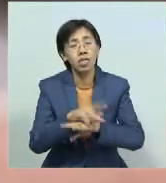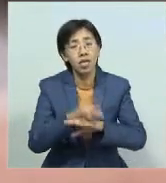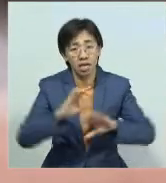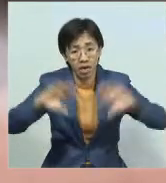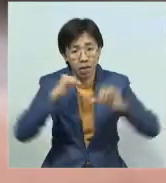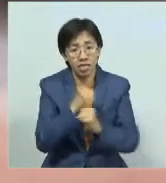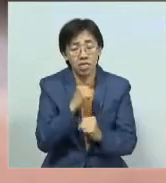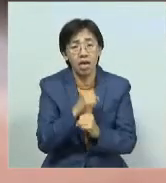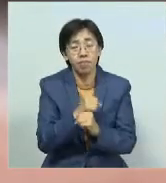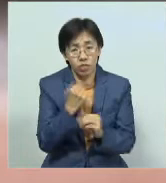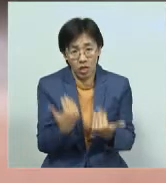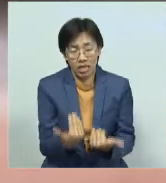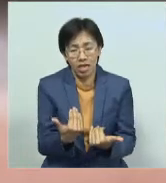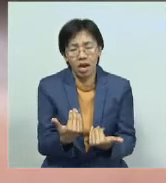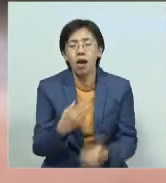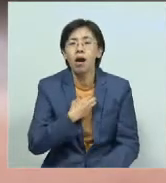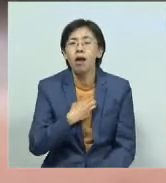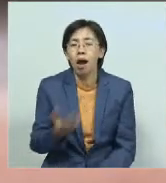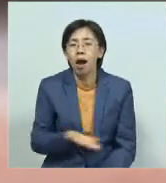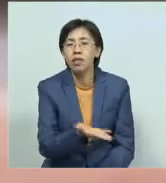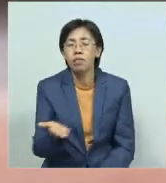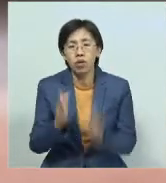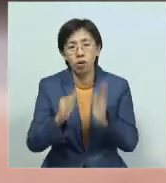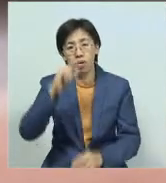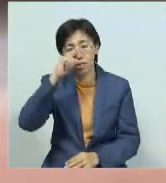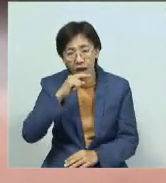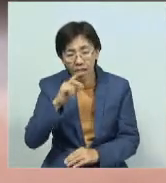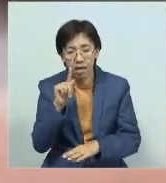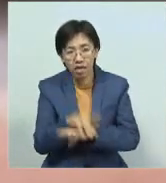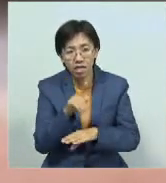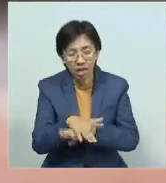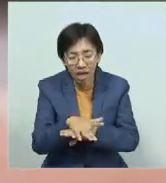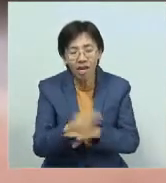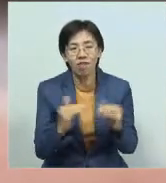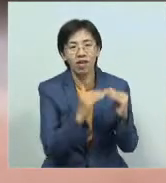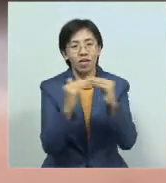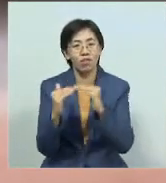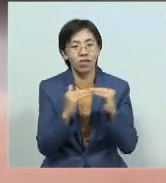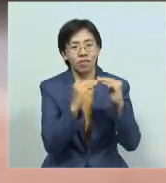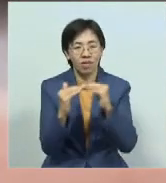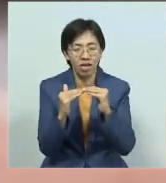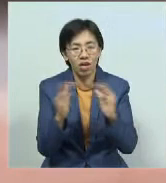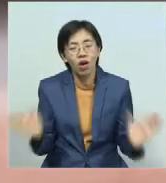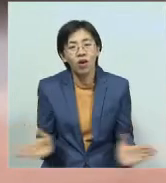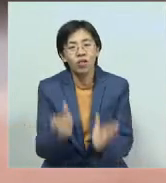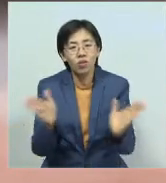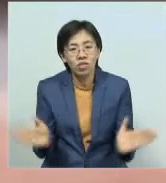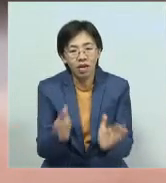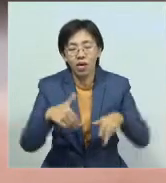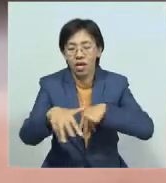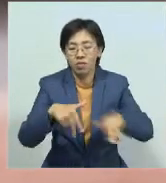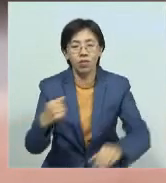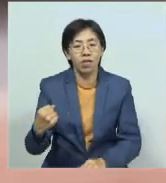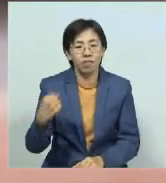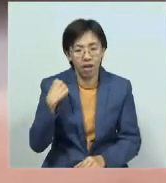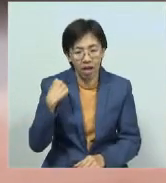ดำเนินการอยู่นี้นะคะก็เพื่อต้องการที่จะให้คนไทยนั้นได้มีอินเทอร์เน็ตใช้อย่างเท่าเทียมและยังเป็นการเสริมแกร่งให้กับชุมชนด้ว